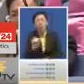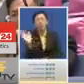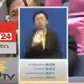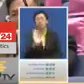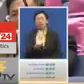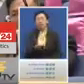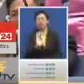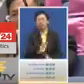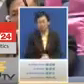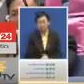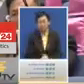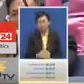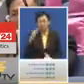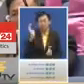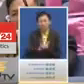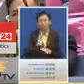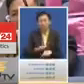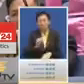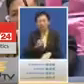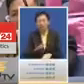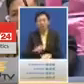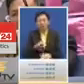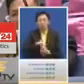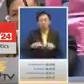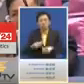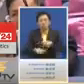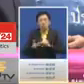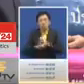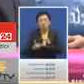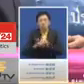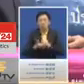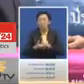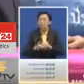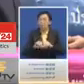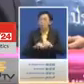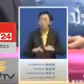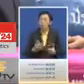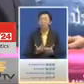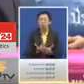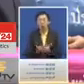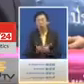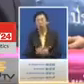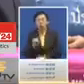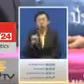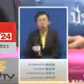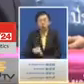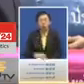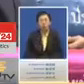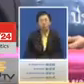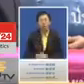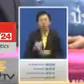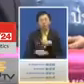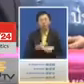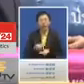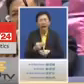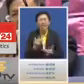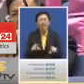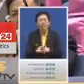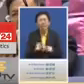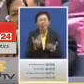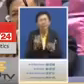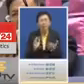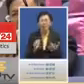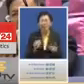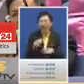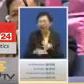ออะไรครับธุรกิจอันนี้มันเฟื่องฟูเดี๋ยวนี้ยาบ้าราคาถูกมากขายกันวันนี้ยังกับผักกับปลา